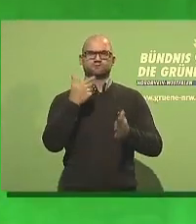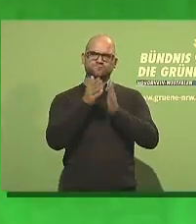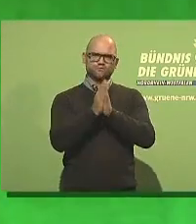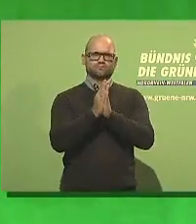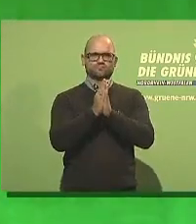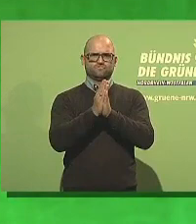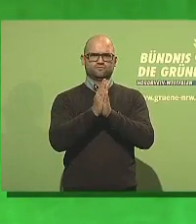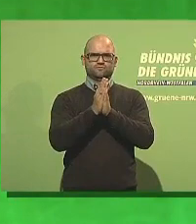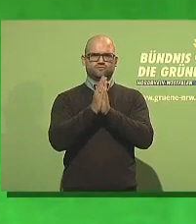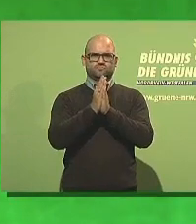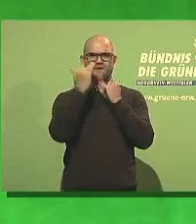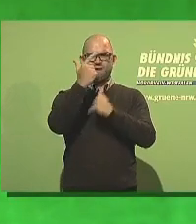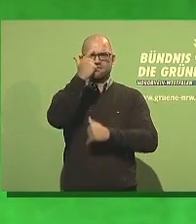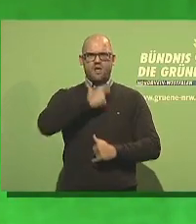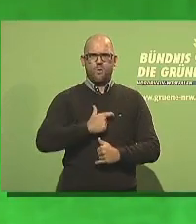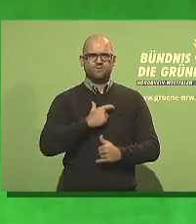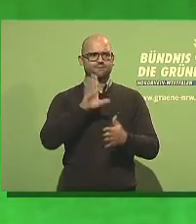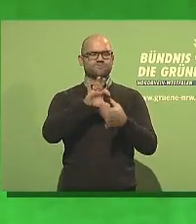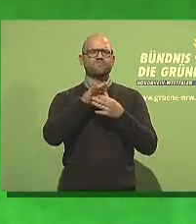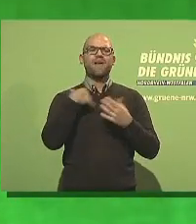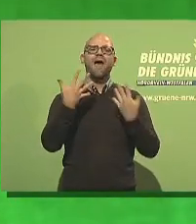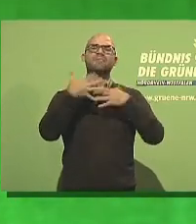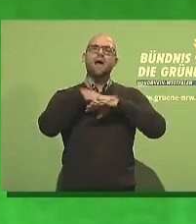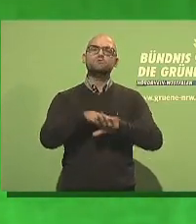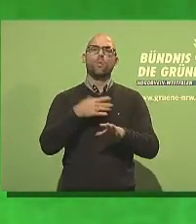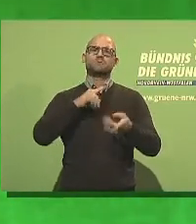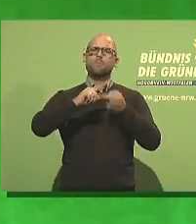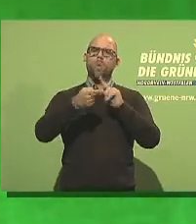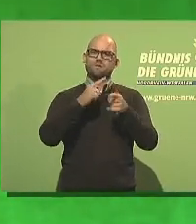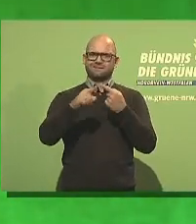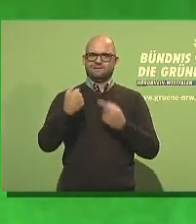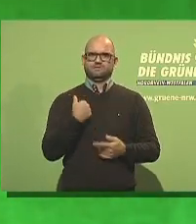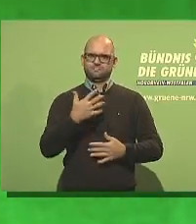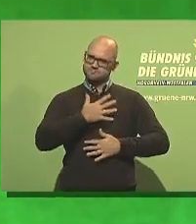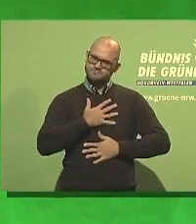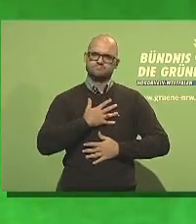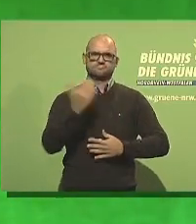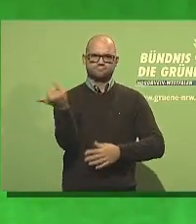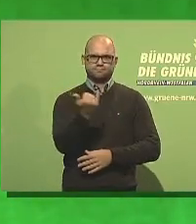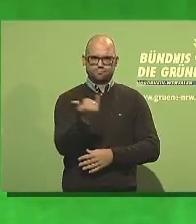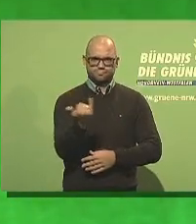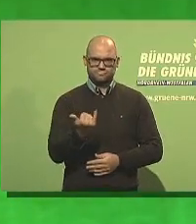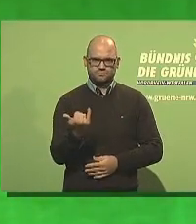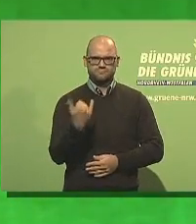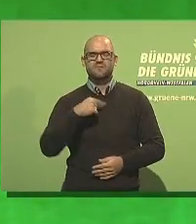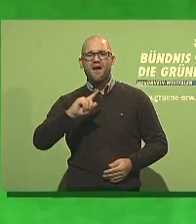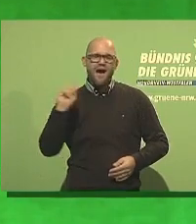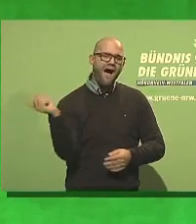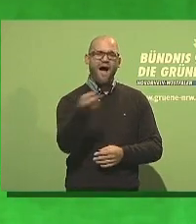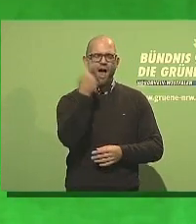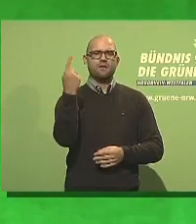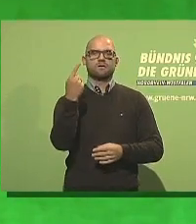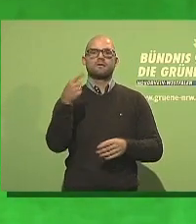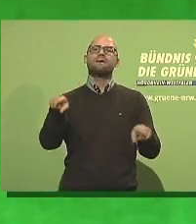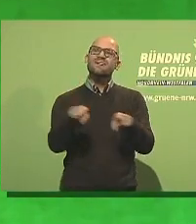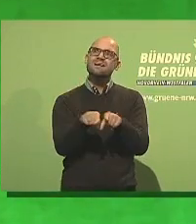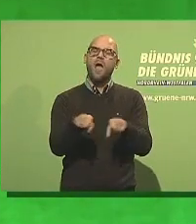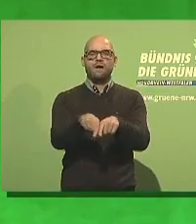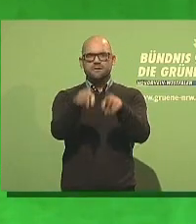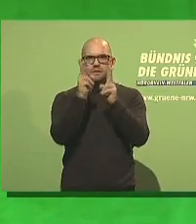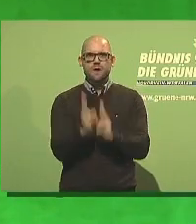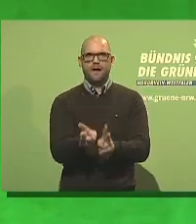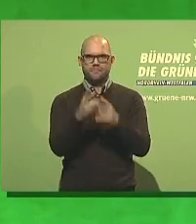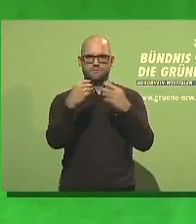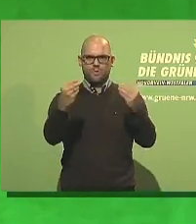die Muslimen zeigt, dass sie ein Teil dieses Landes sind und wir ihnen gleiche Rechte wie Juden und Christen garantieren. Für